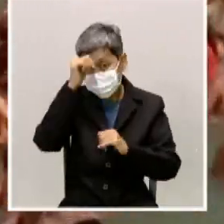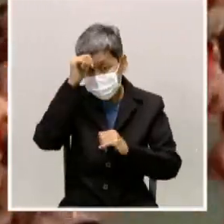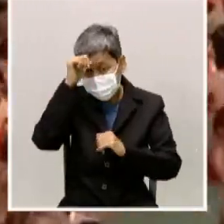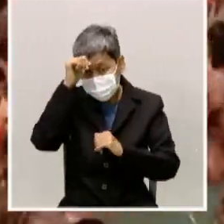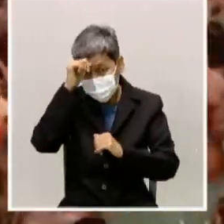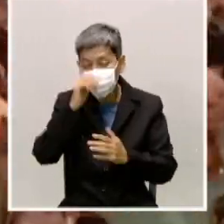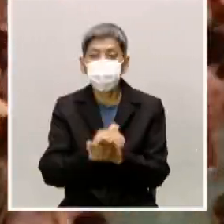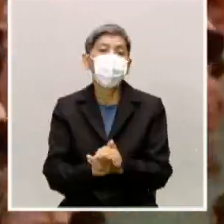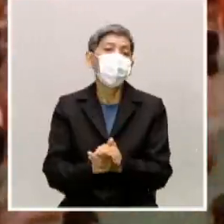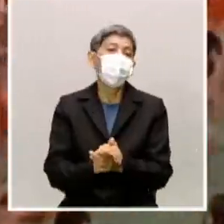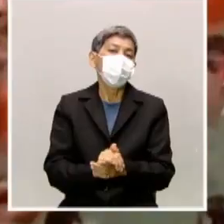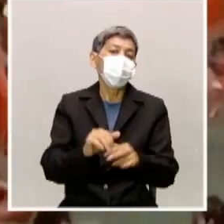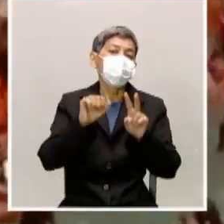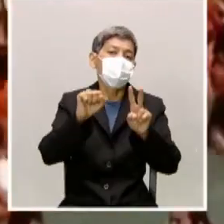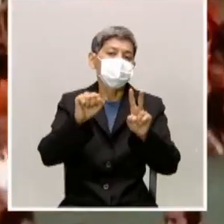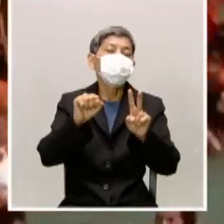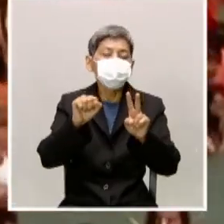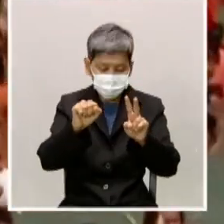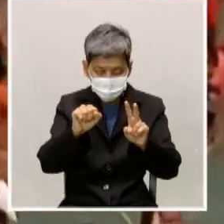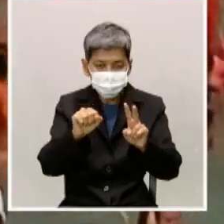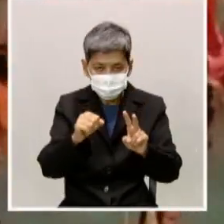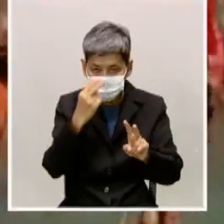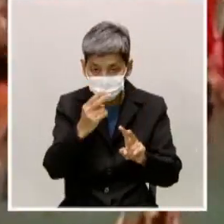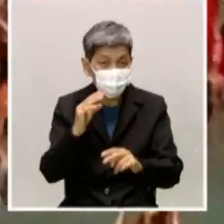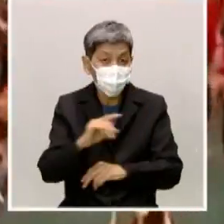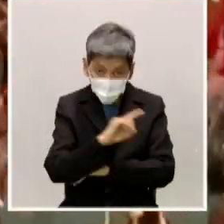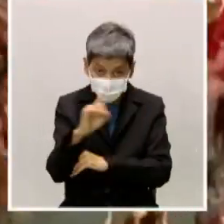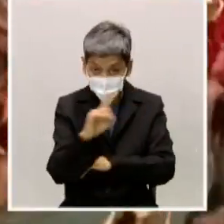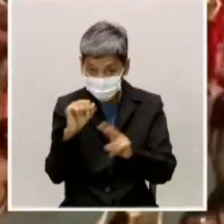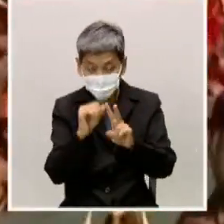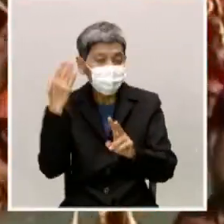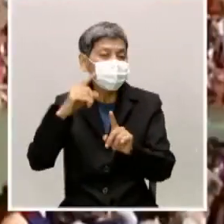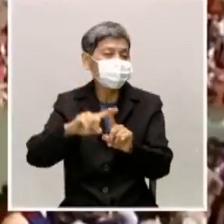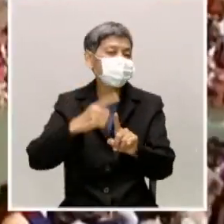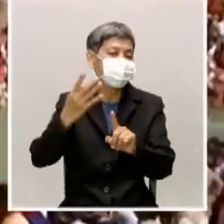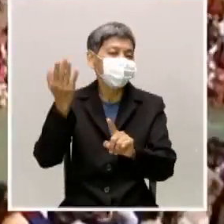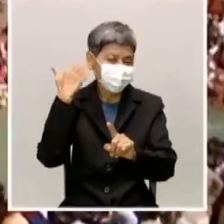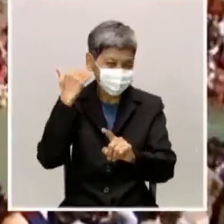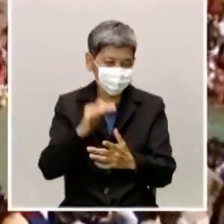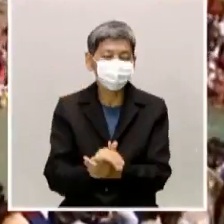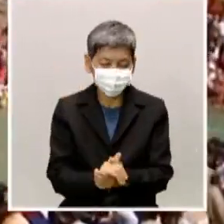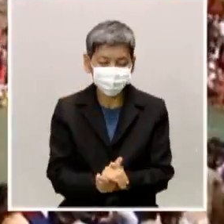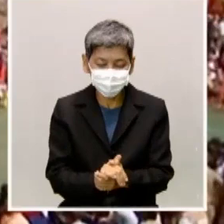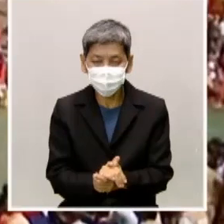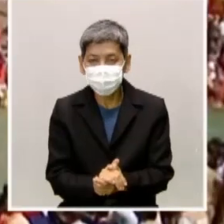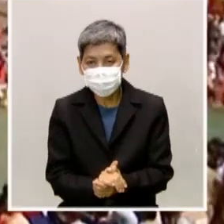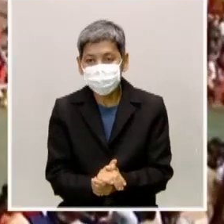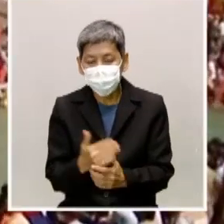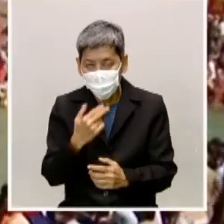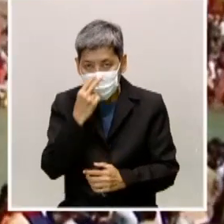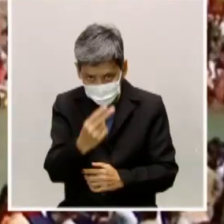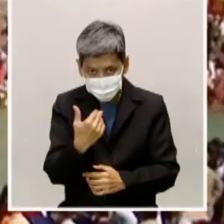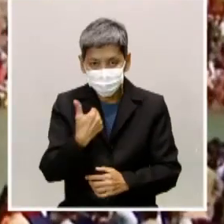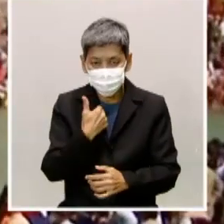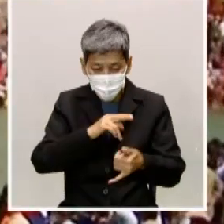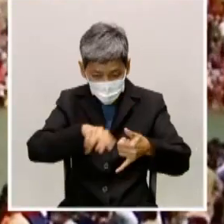ทุบสถิติใหม่ทะลุ 200,000 คนเป็นครั้งแรกอันนี้เป็นยอดรายวันเมื่อเดือนเมษายนที่ผ่านมานะคะถ้าจำกันได้นอกจากนี้ยังพบผ